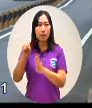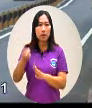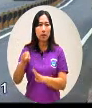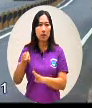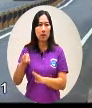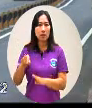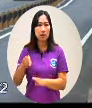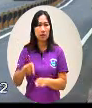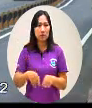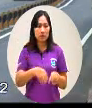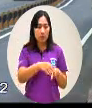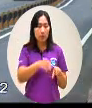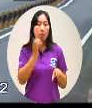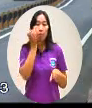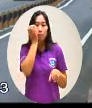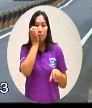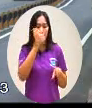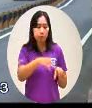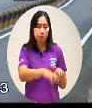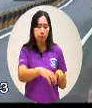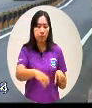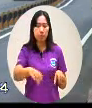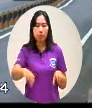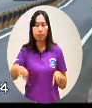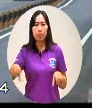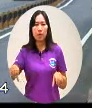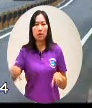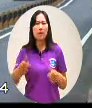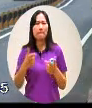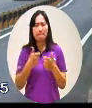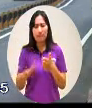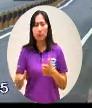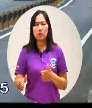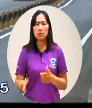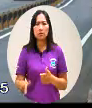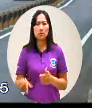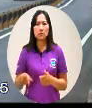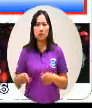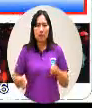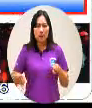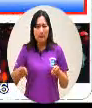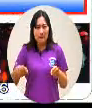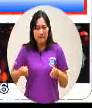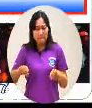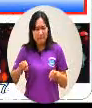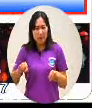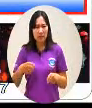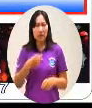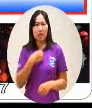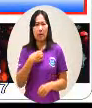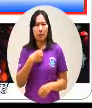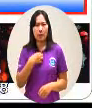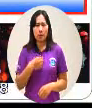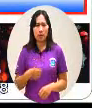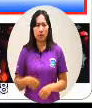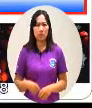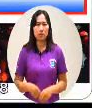按一粒的砖啊型的，这确实对咱的这个汽车技术真威胁吧，哦，这要做一种连杆的吼。